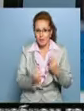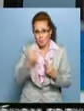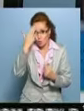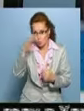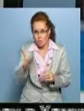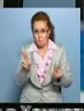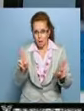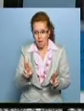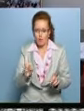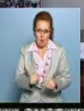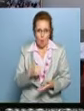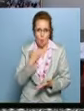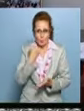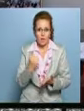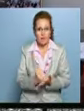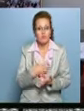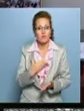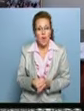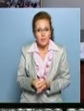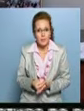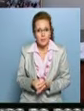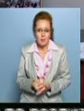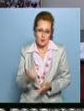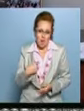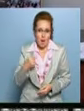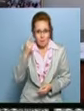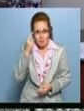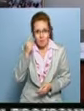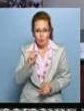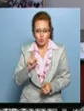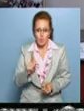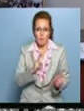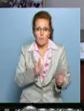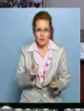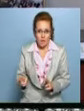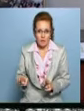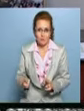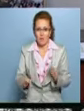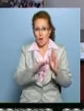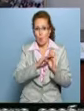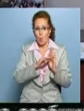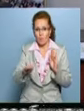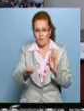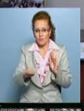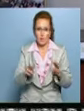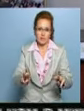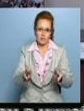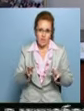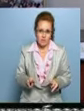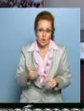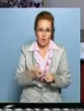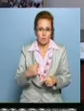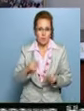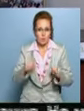устанавливать свои как я сейчас понимаю просто порядок Как наш локальный акт на уровне Министерства которые